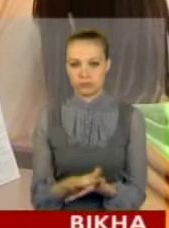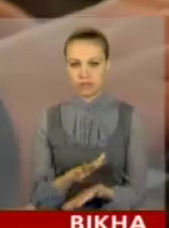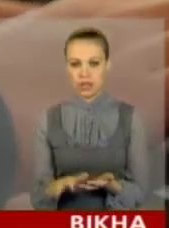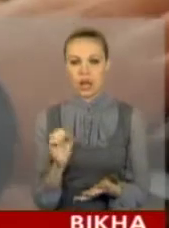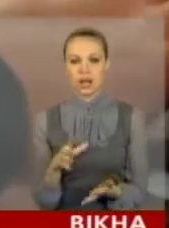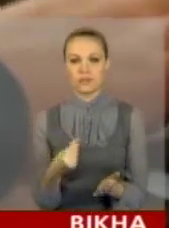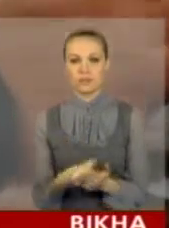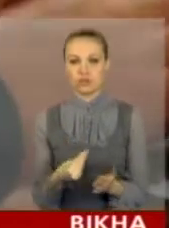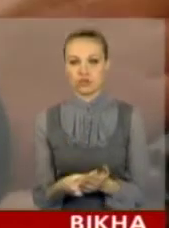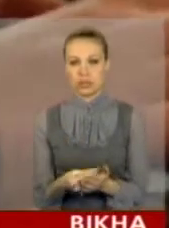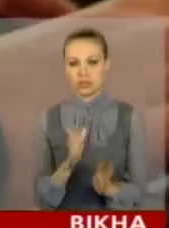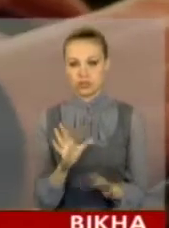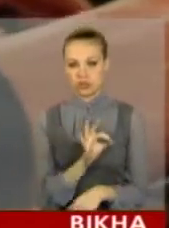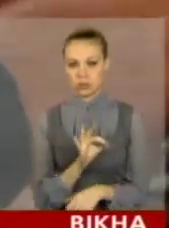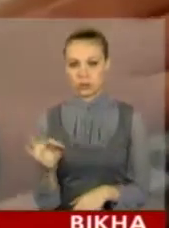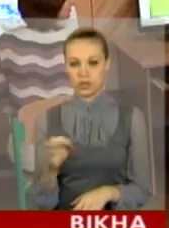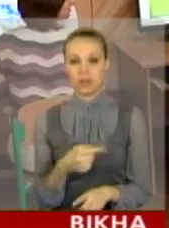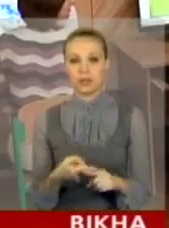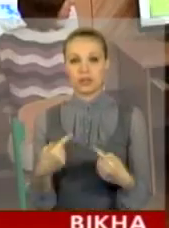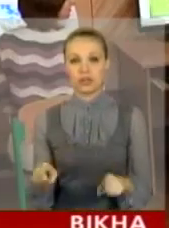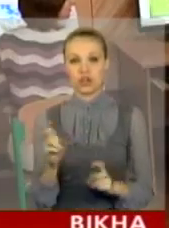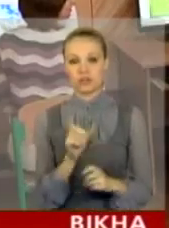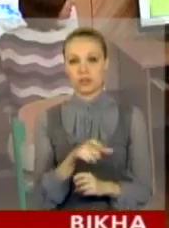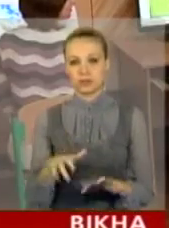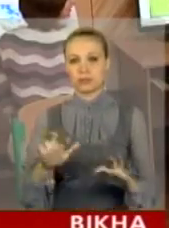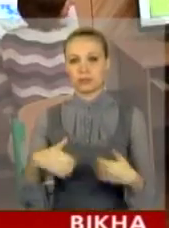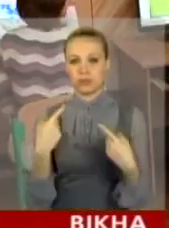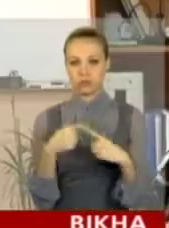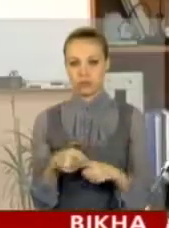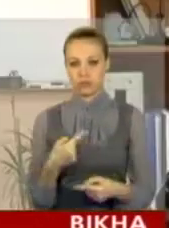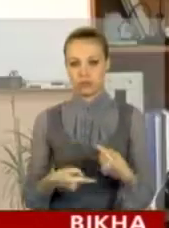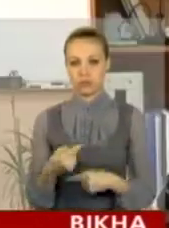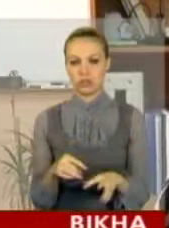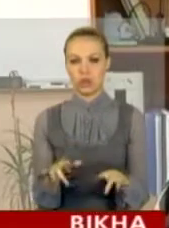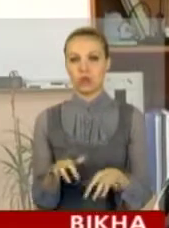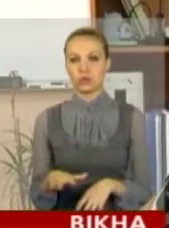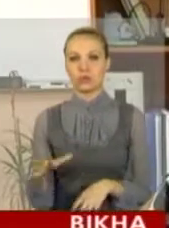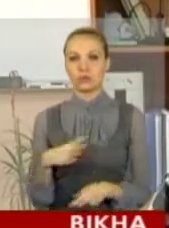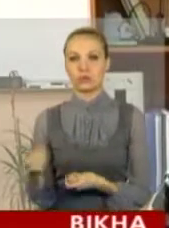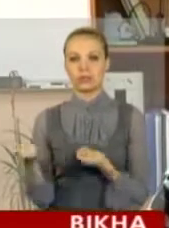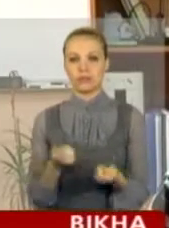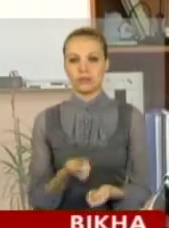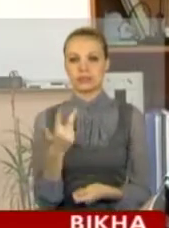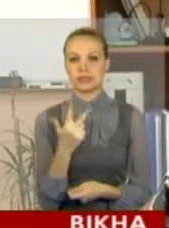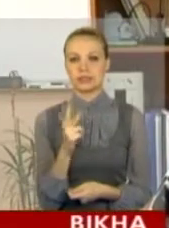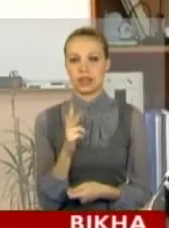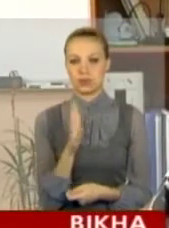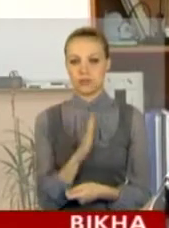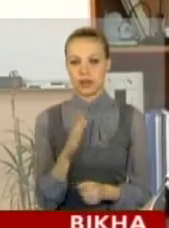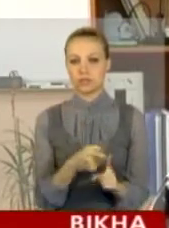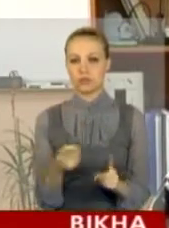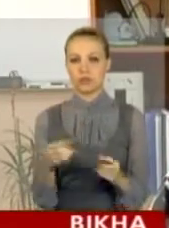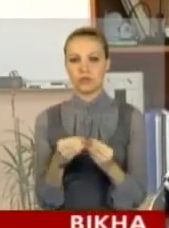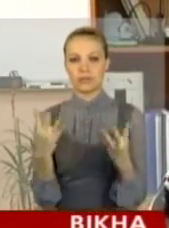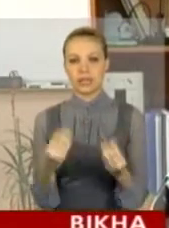А в бюджеті самі нулі. Інакше підприємці, кажуть, заберуть техніку назад. Комп'ютери були завезені 3 вересня. Впродовж